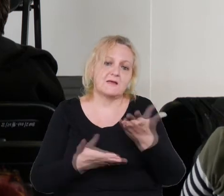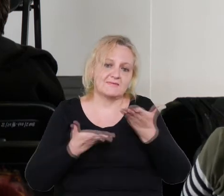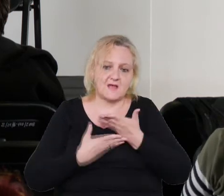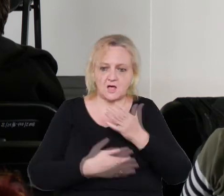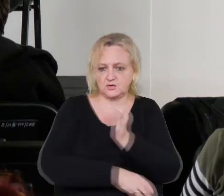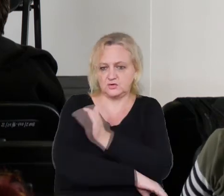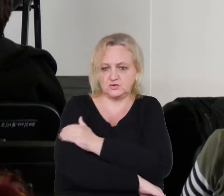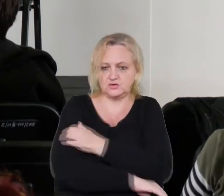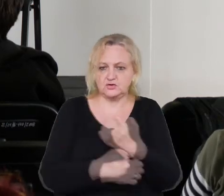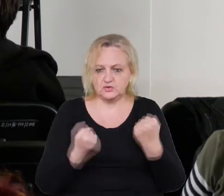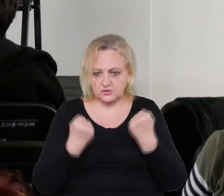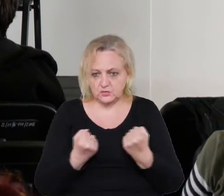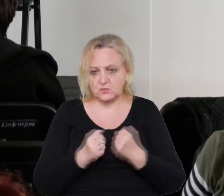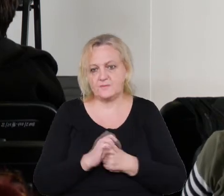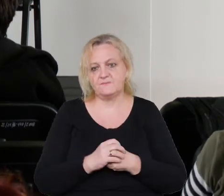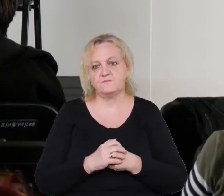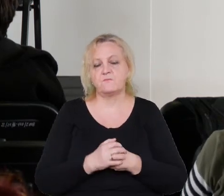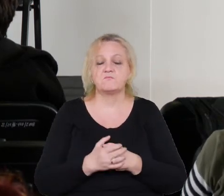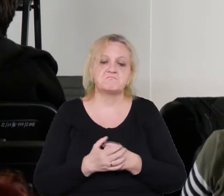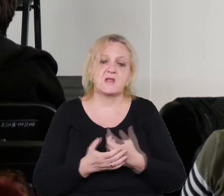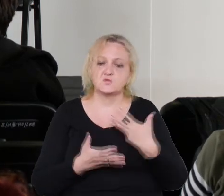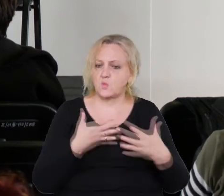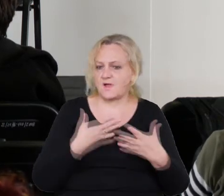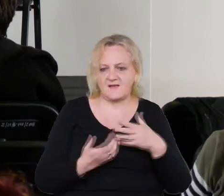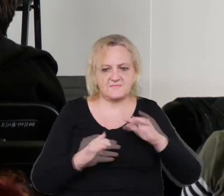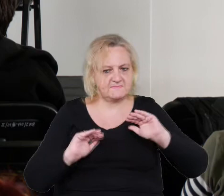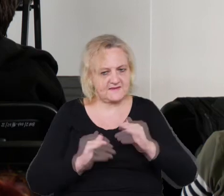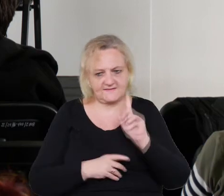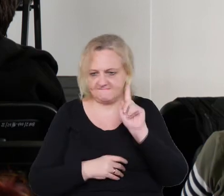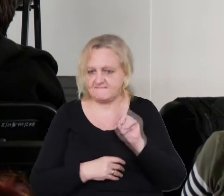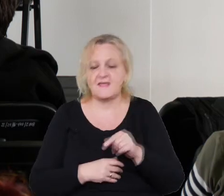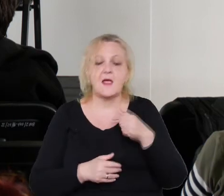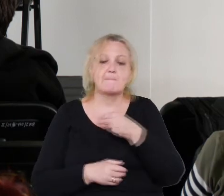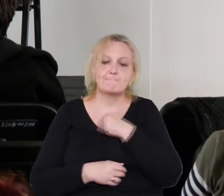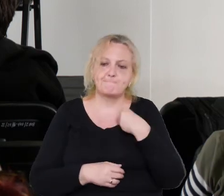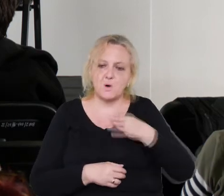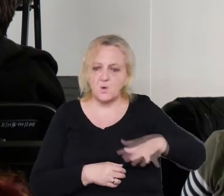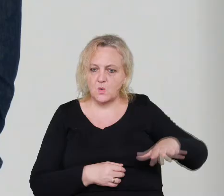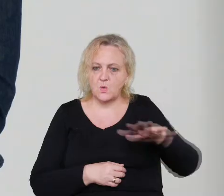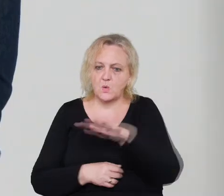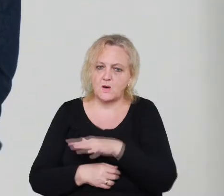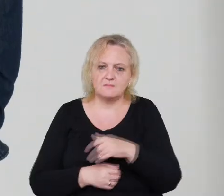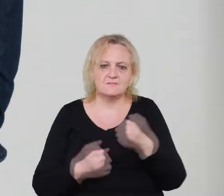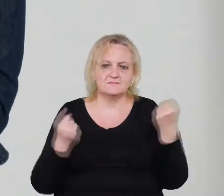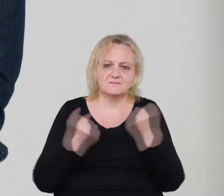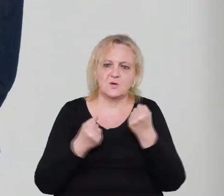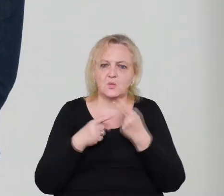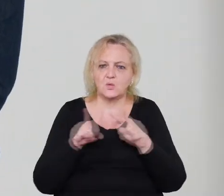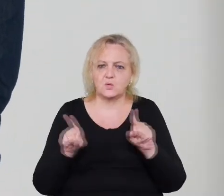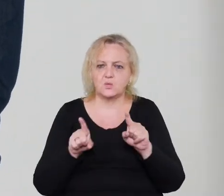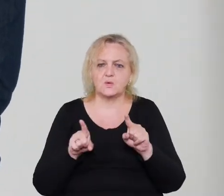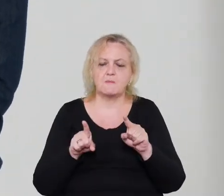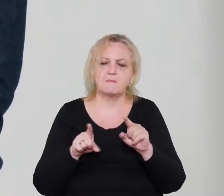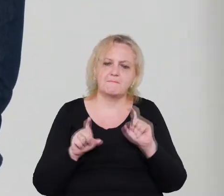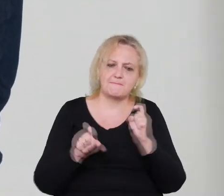siłę niż niż niż niż osłabia i Polska która była jesteśmy bardzo krótko krajem